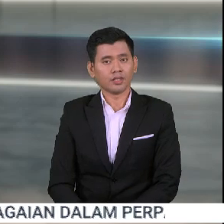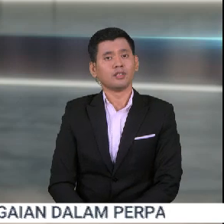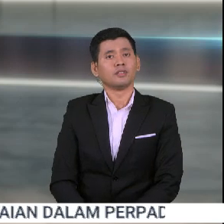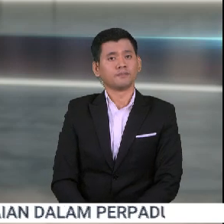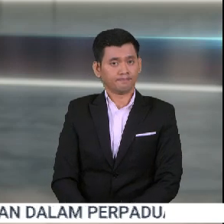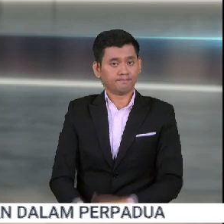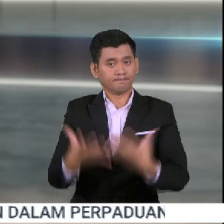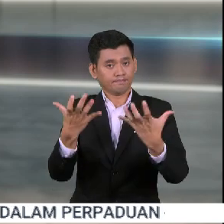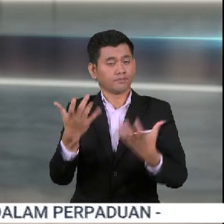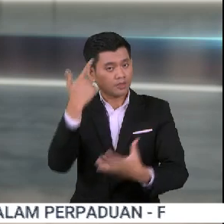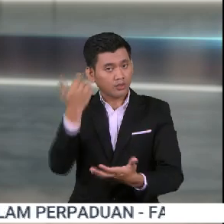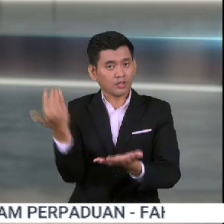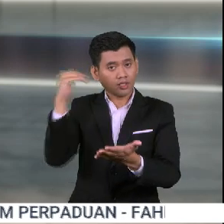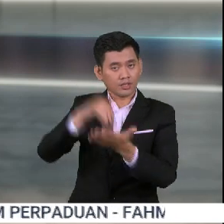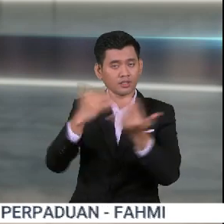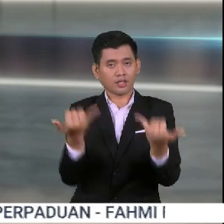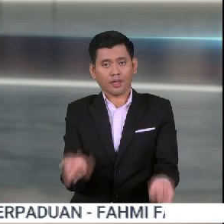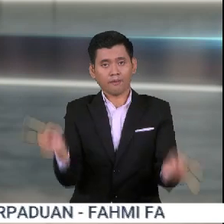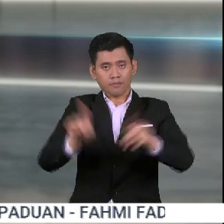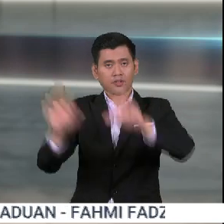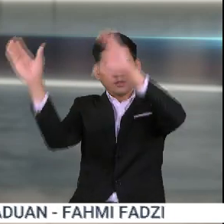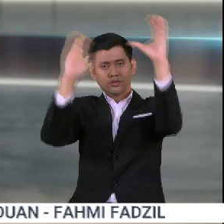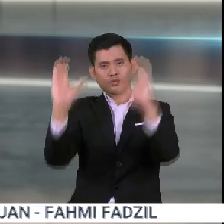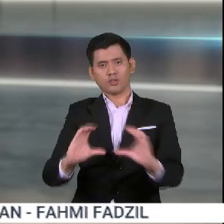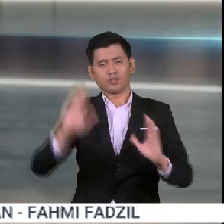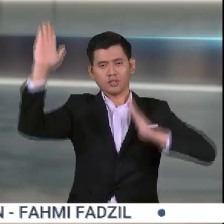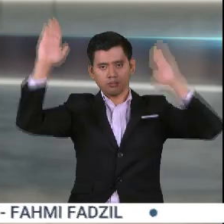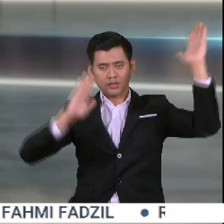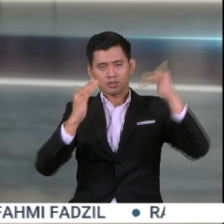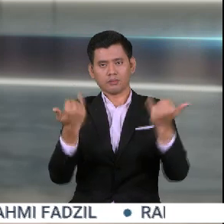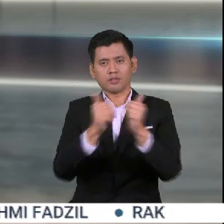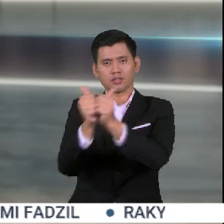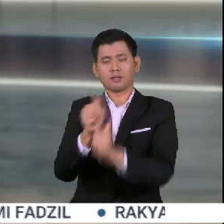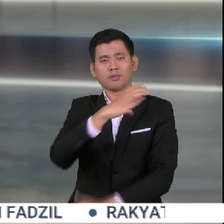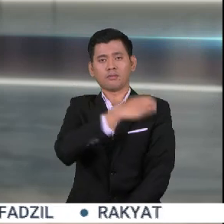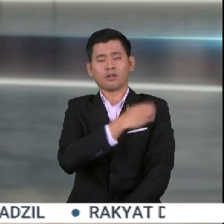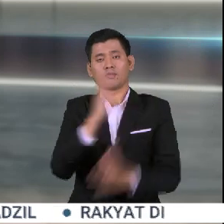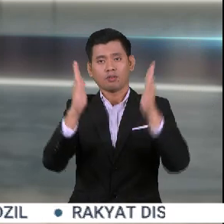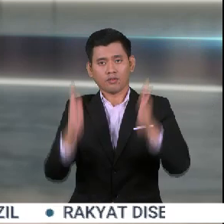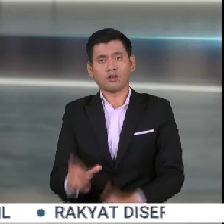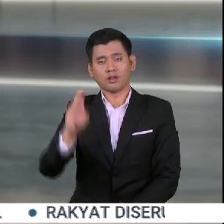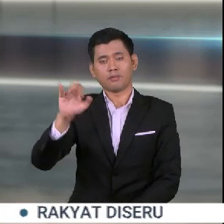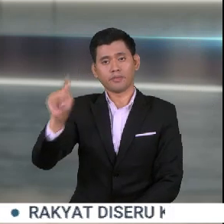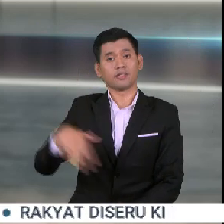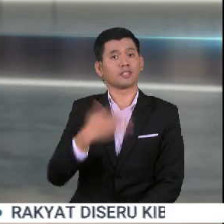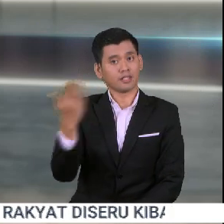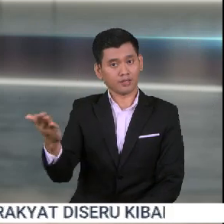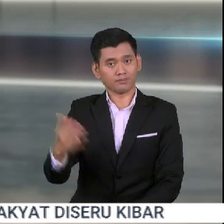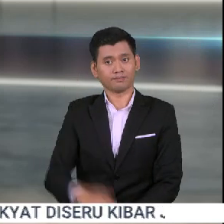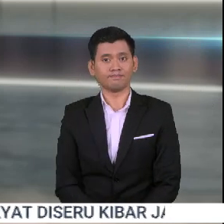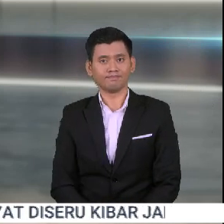Nah, saudara, untuk laporan semasa cuaca seluruh negara, langsung bersama Pegawai Met Malaysia, Dr. Nasiha Syamil Sabri.